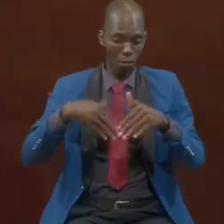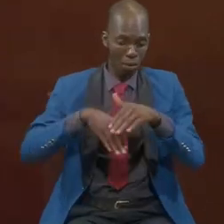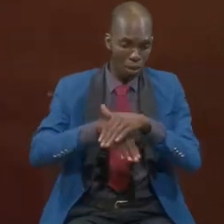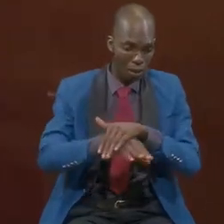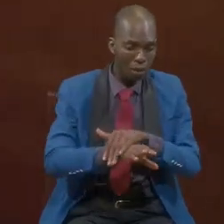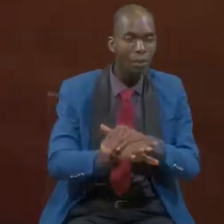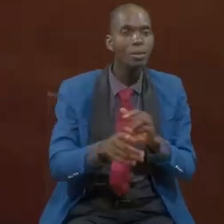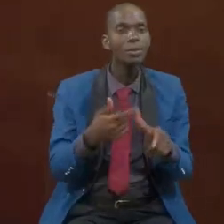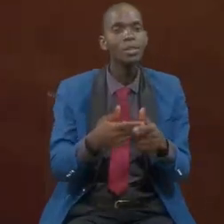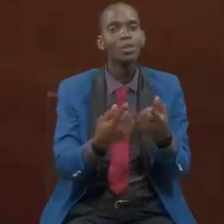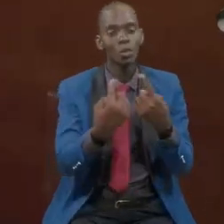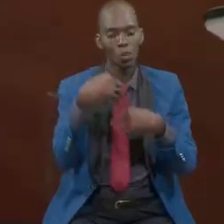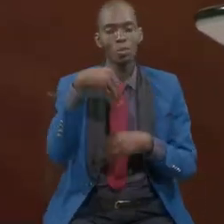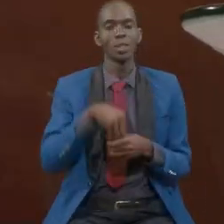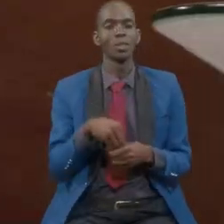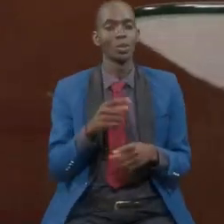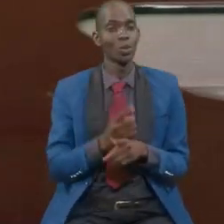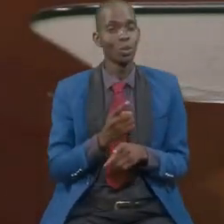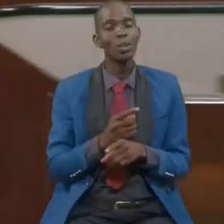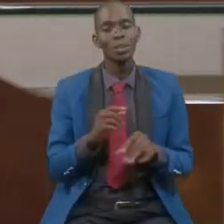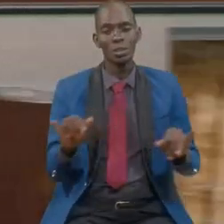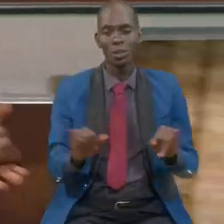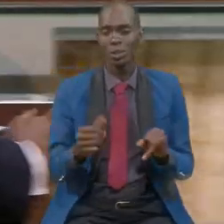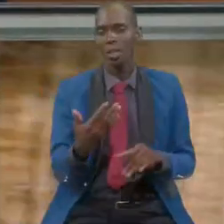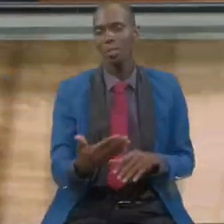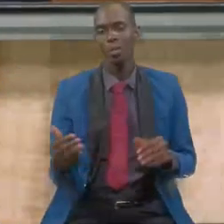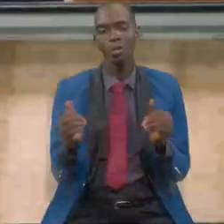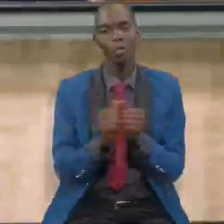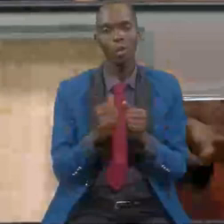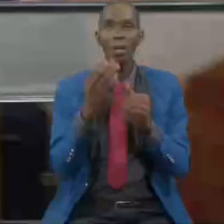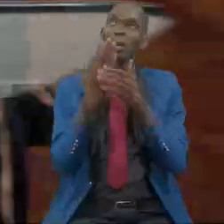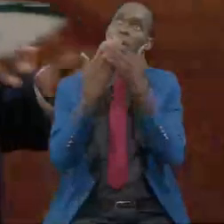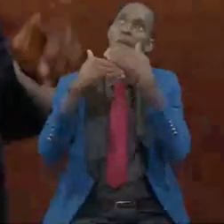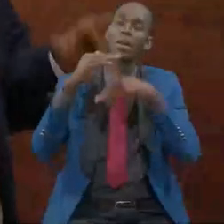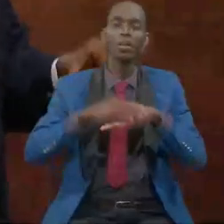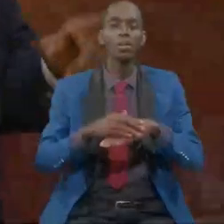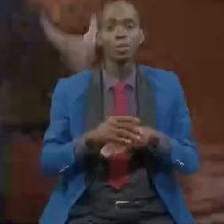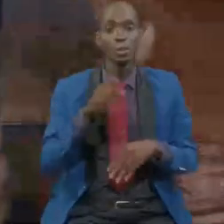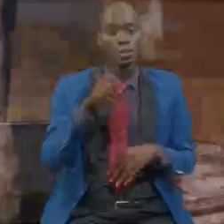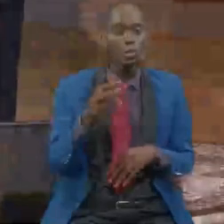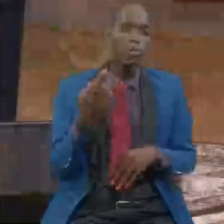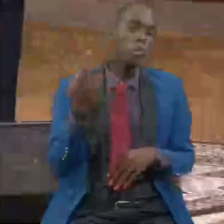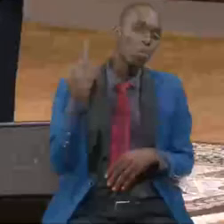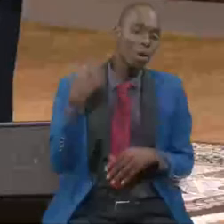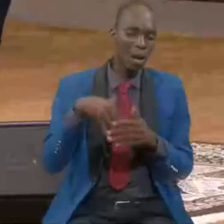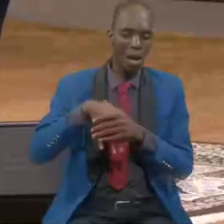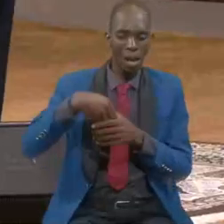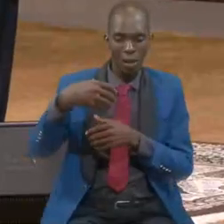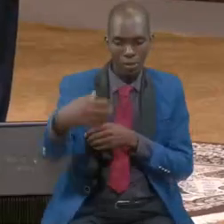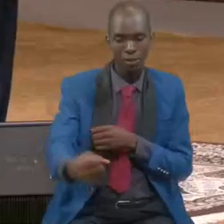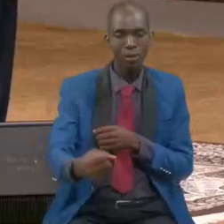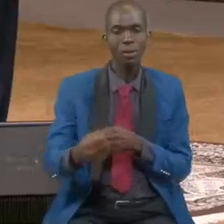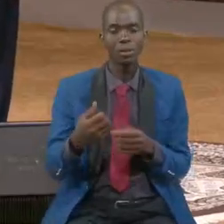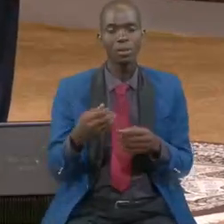c'est en ce temps-là qu'on se voit à l'intérieur. la même chose s'applique au royaume de Dieu. Vous